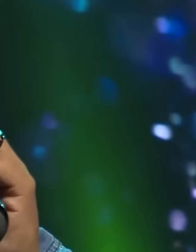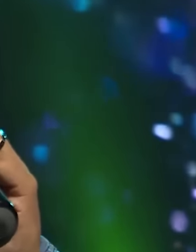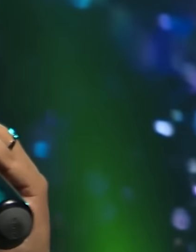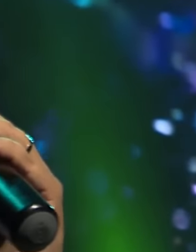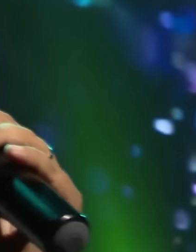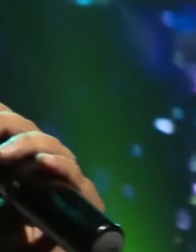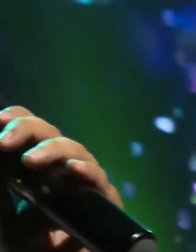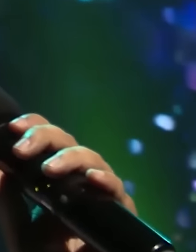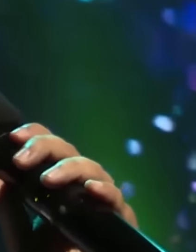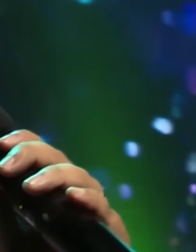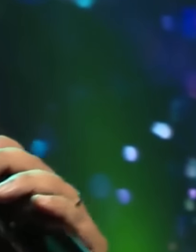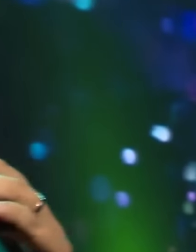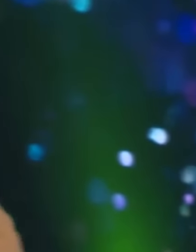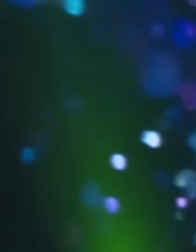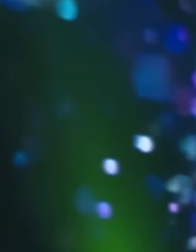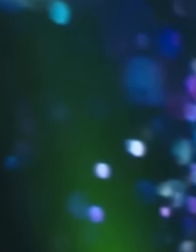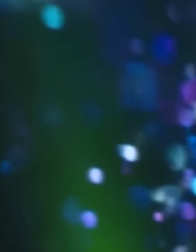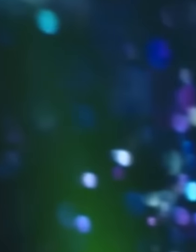besertaku.